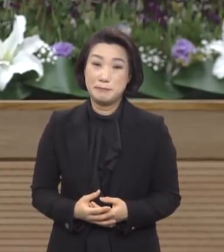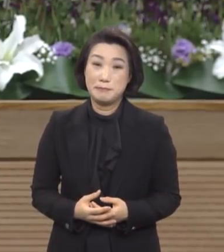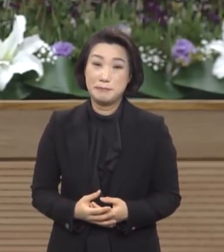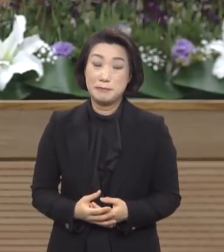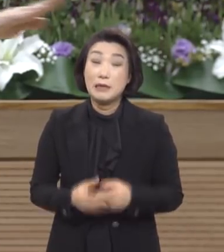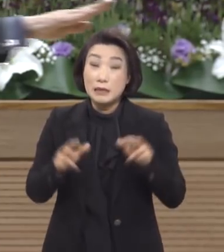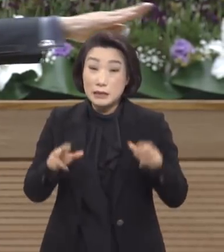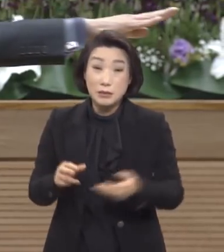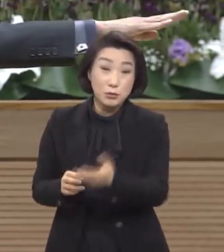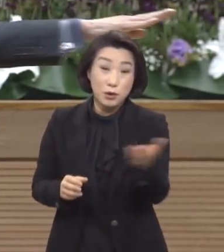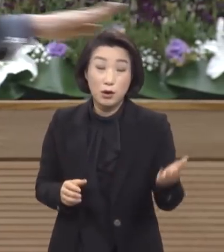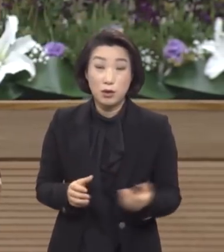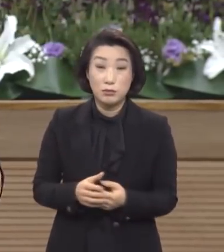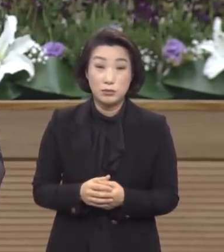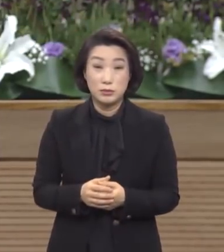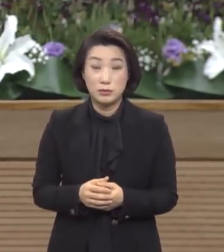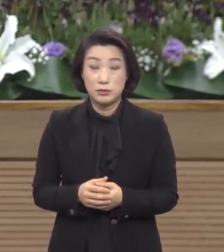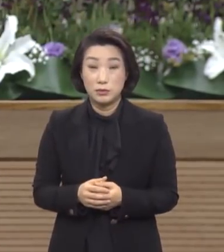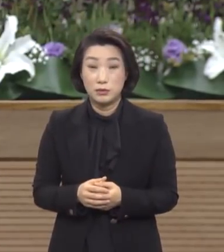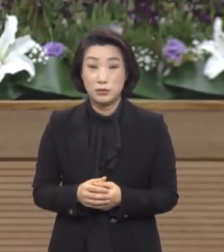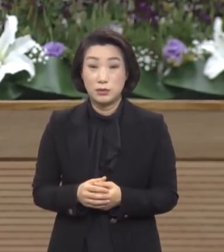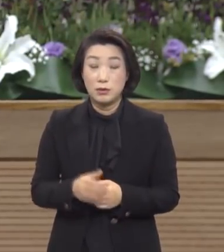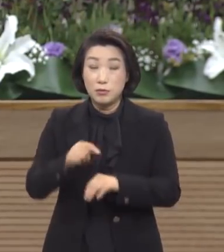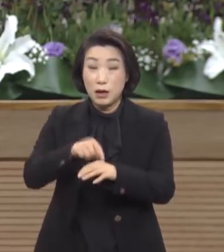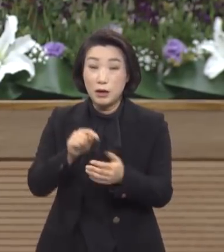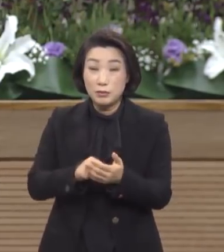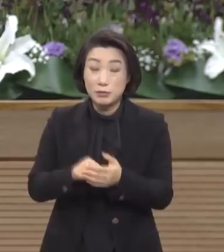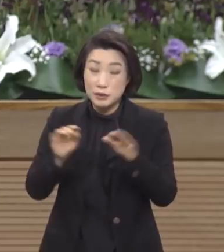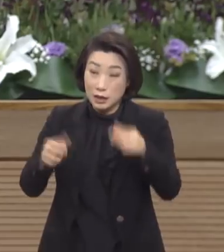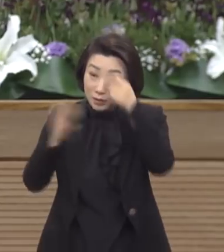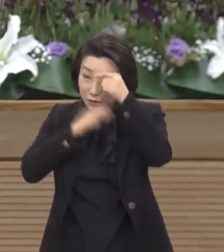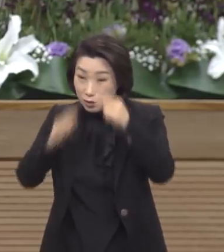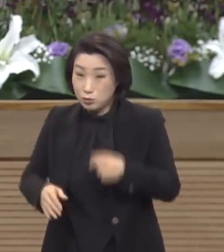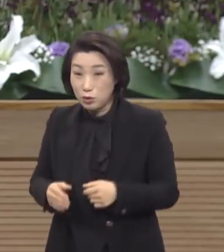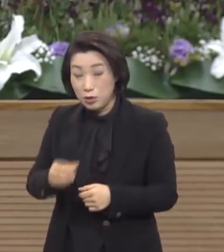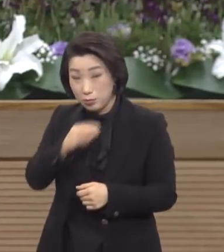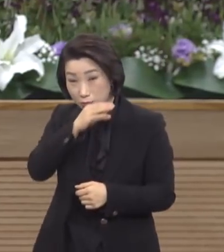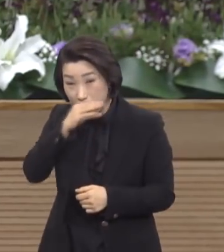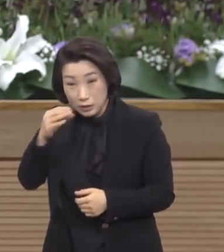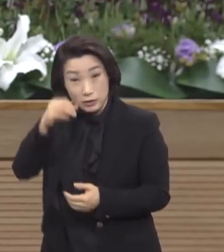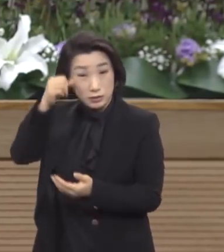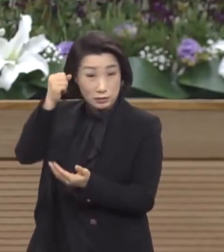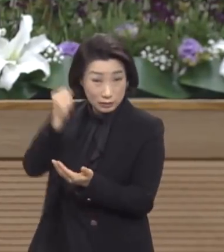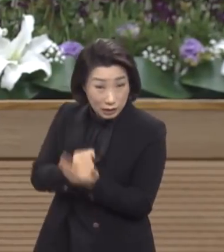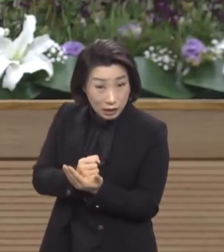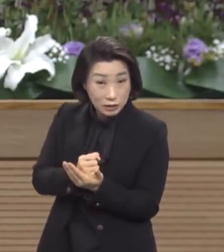그러니까 지금 여러분 쪽에서 성도가 마땅하다.